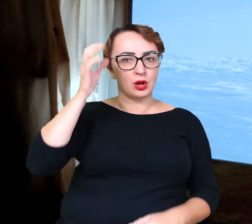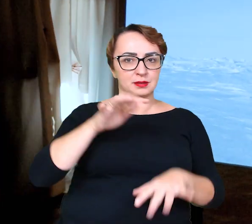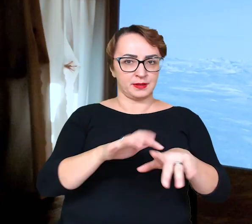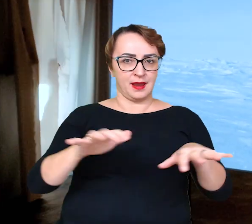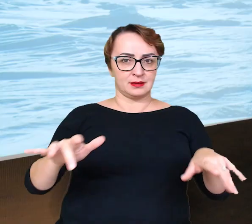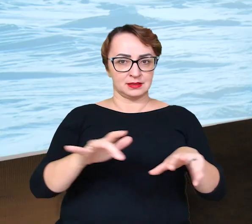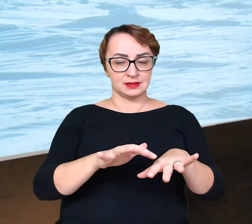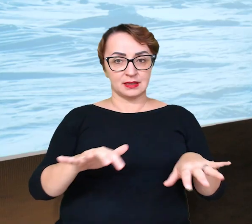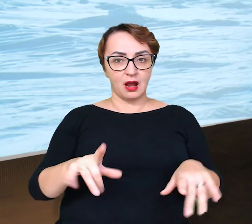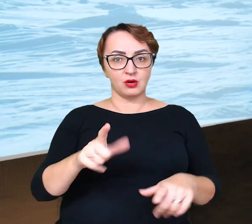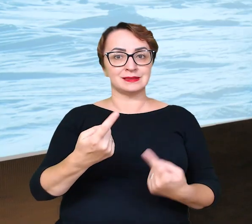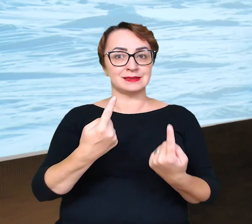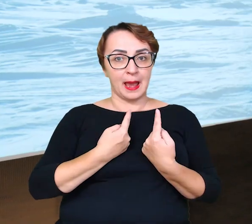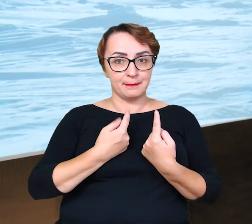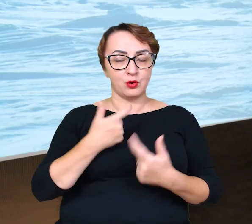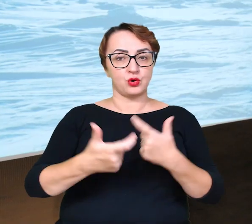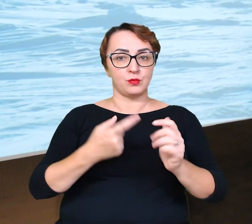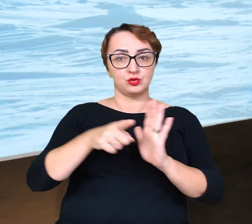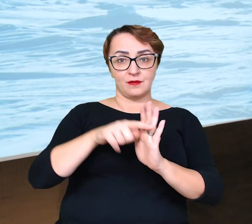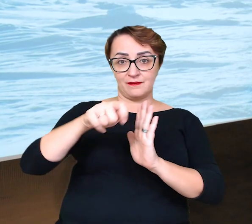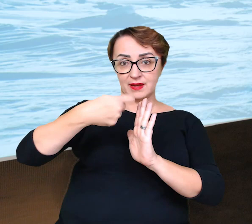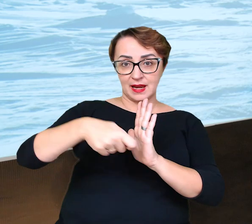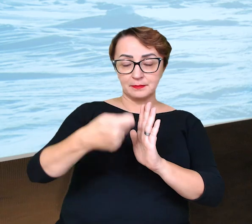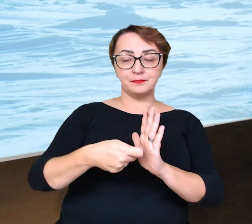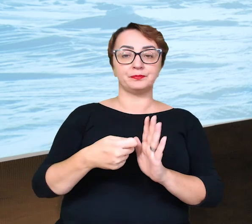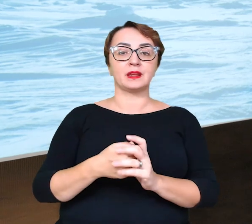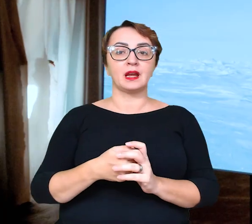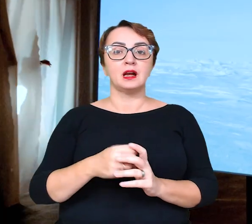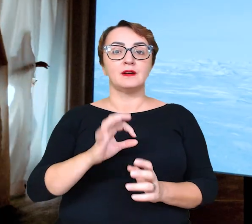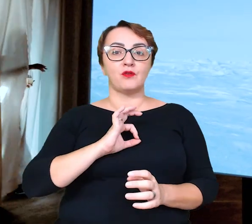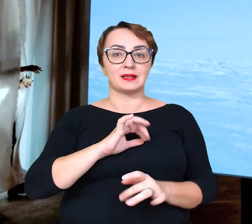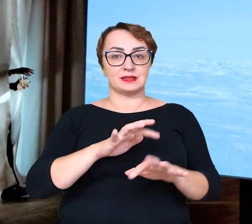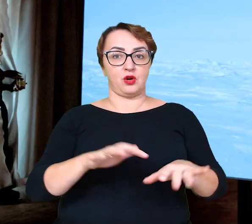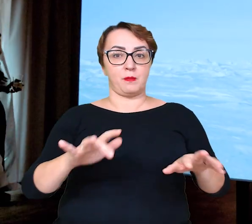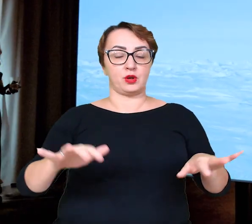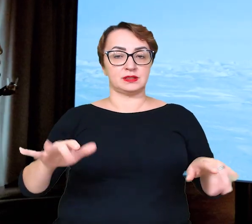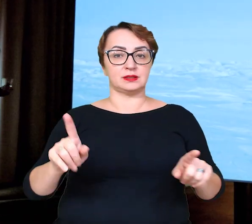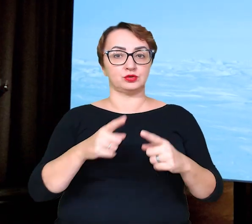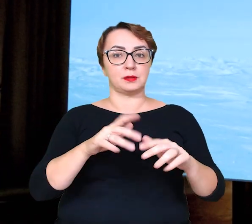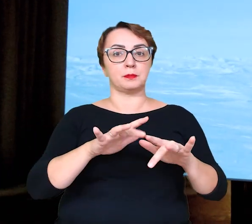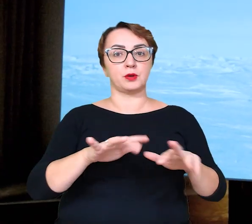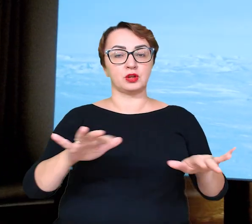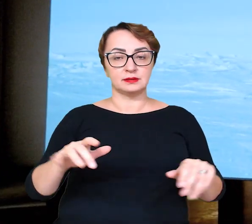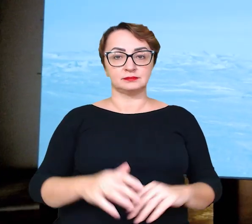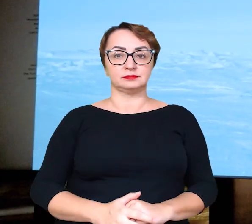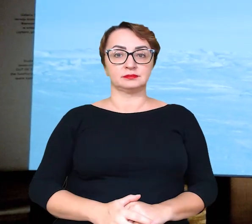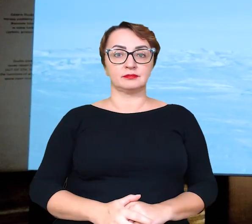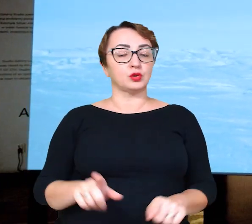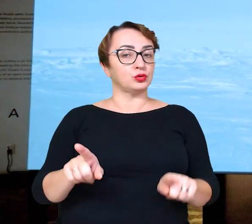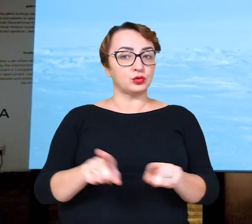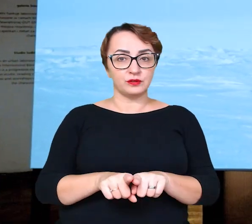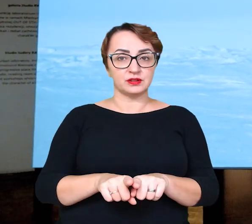zilustrował ten sam w sobie romantyczny wyczyn własnej kompozycji muzyką fortepianową,